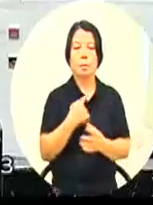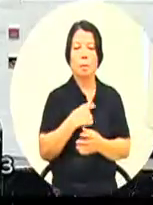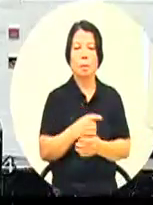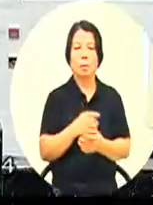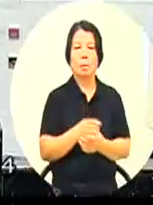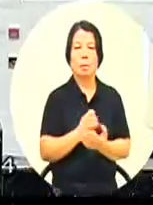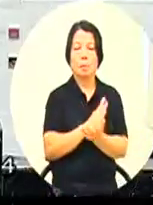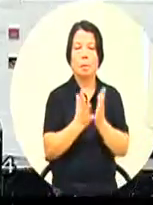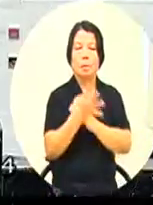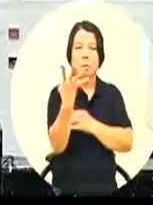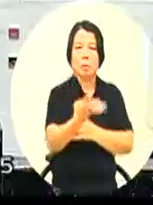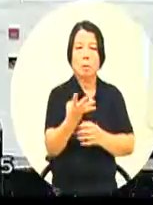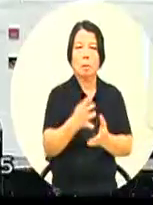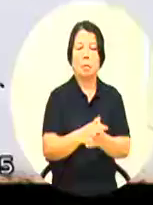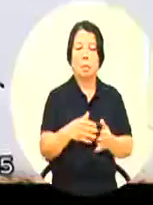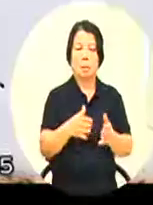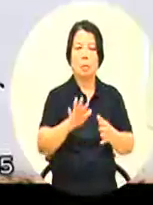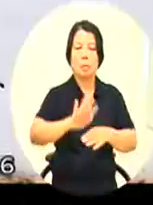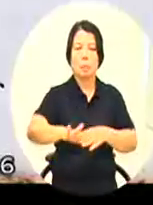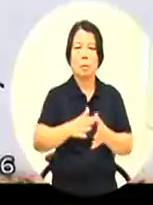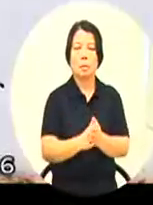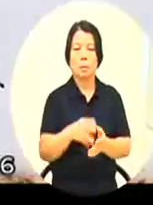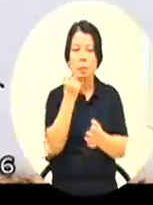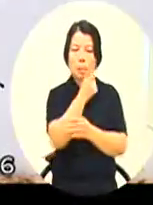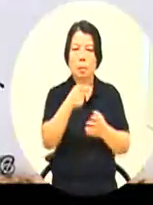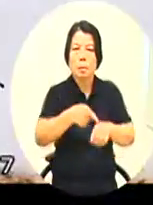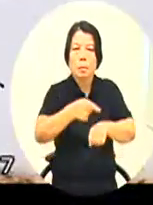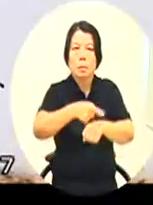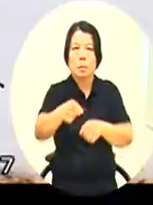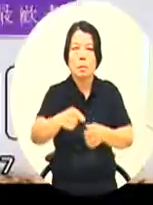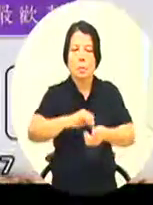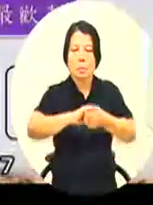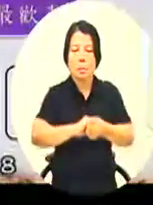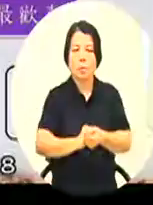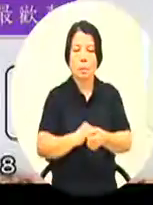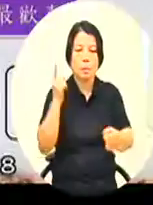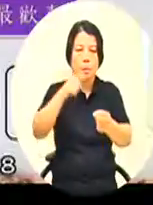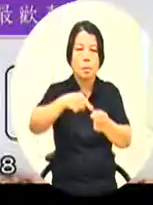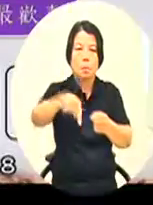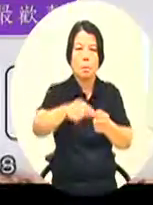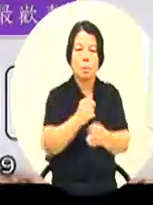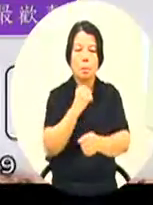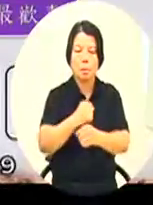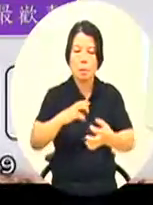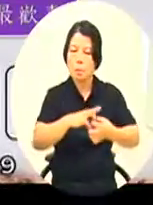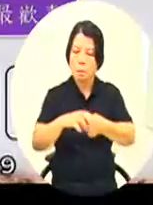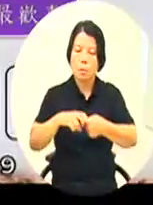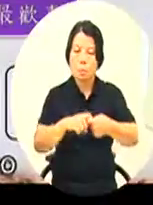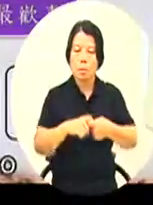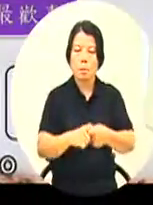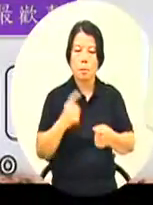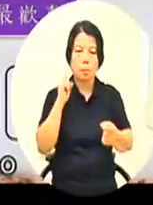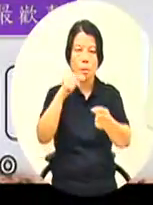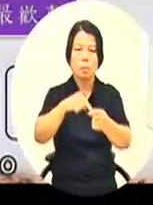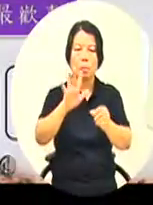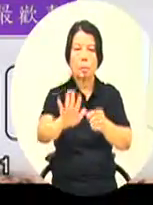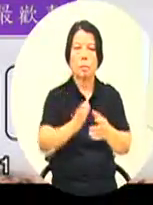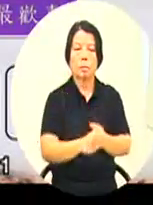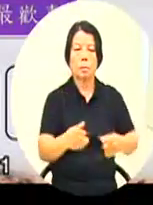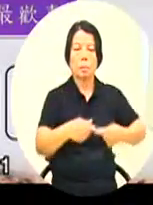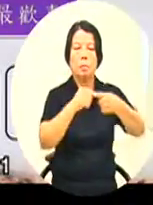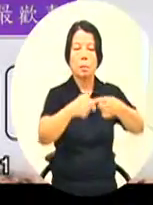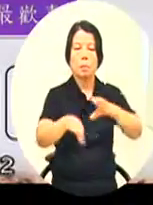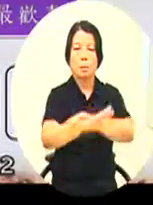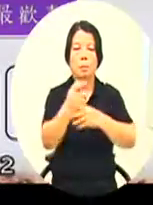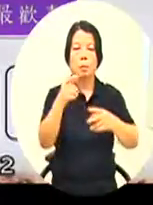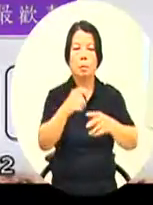大的 outline 讲一下我们现在的特性定位哈，还有我们做的一些相关东西跟愿景。事实上呢，空大